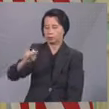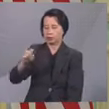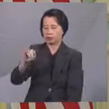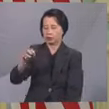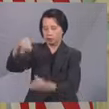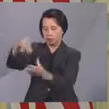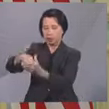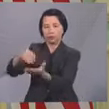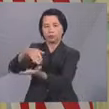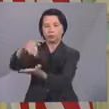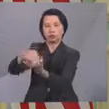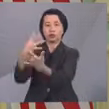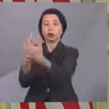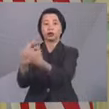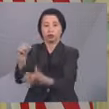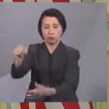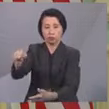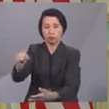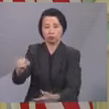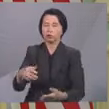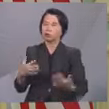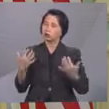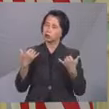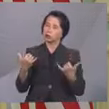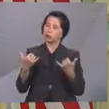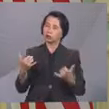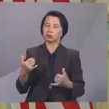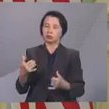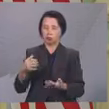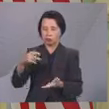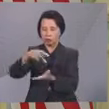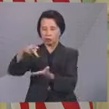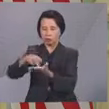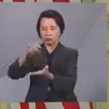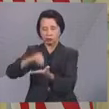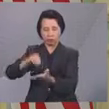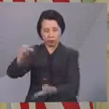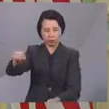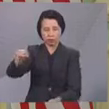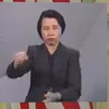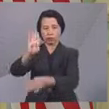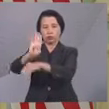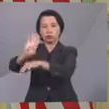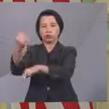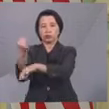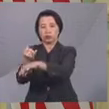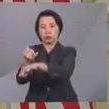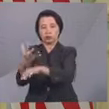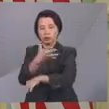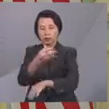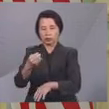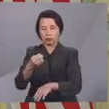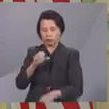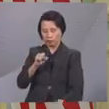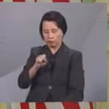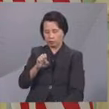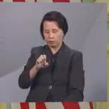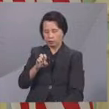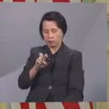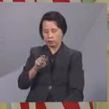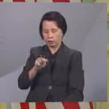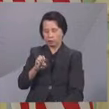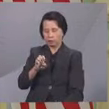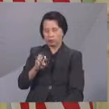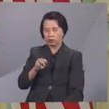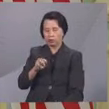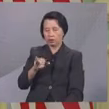dalam depo. Sekat-sekat ni kita depo di Bukit Jalil dan di Semenyih dulu. Sebab Semenyih